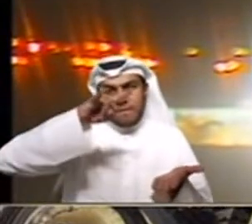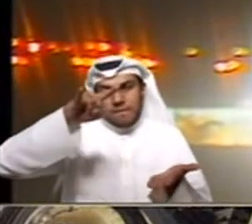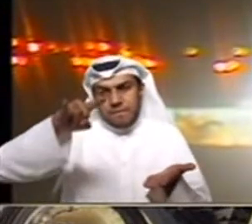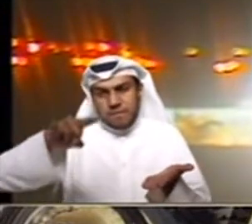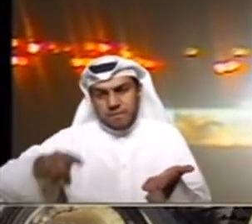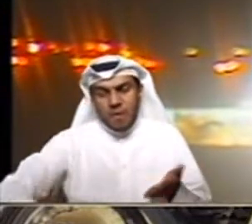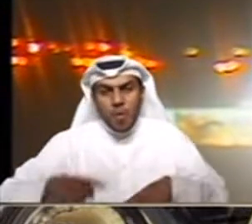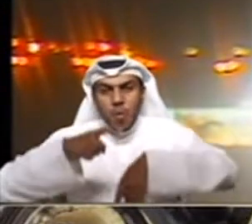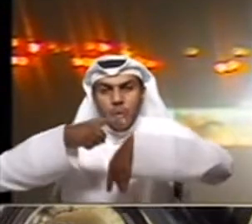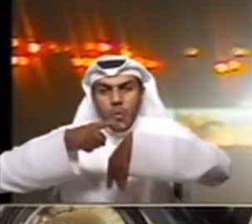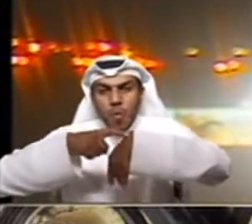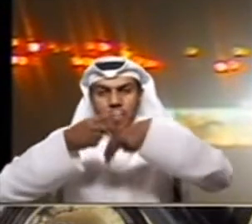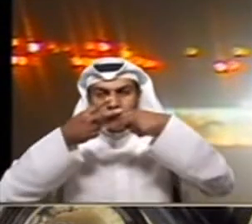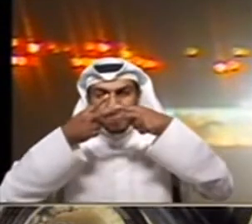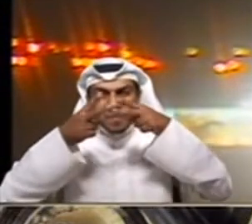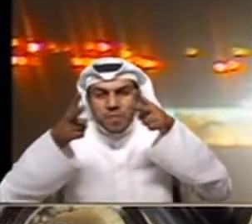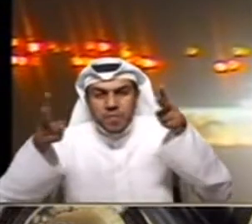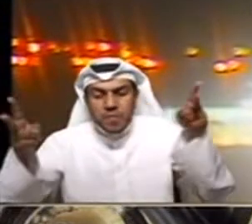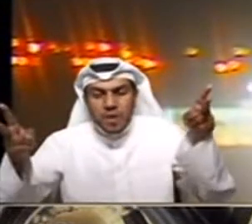وقت اللي هو الرؤيه وصلت